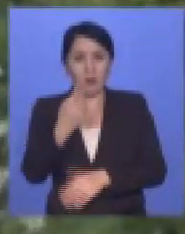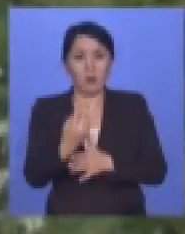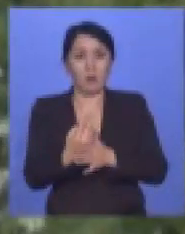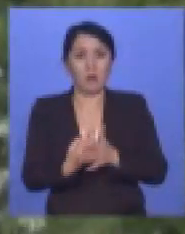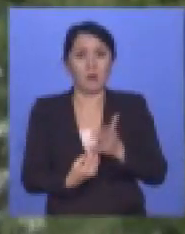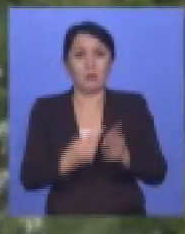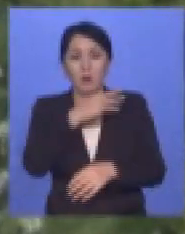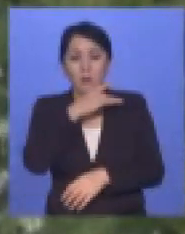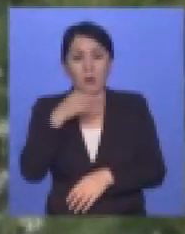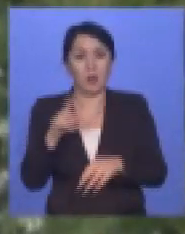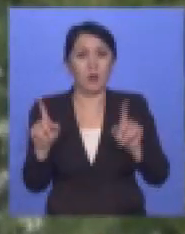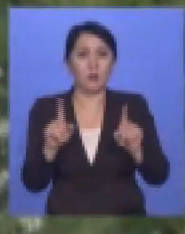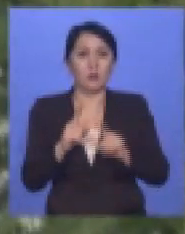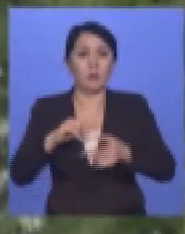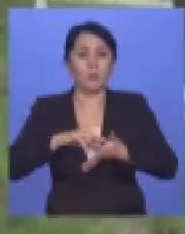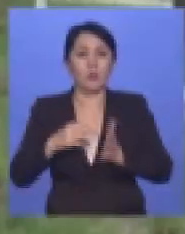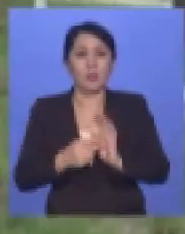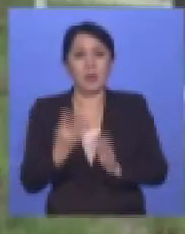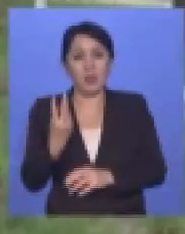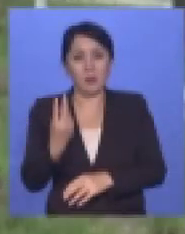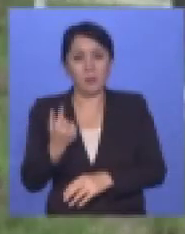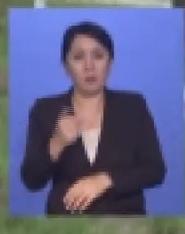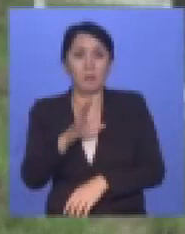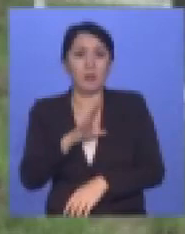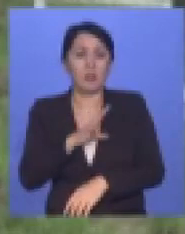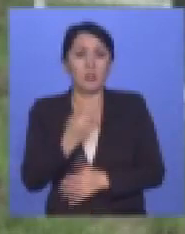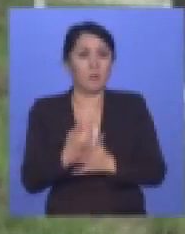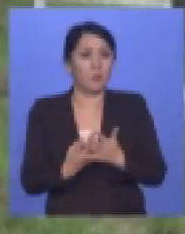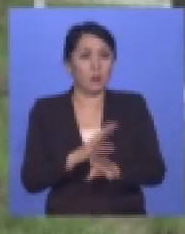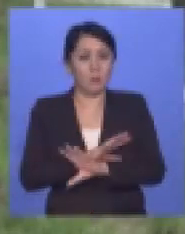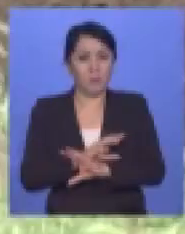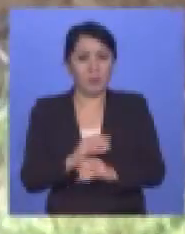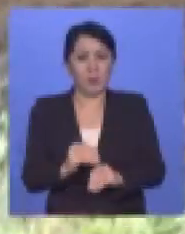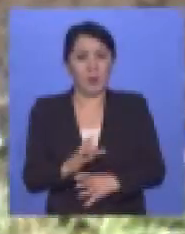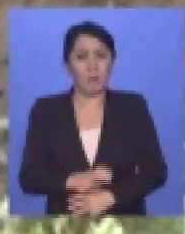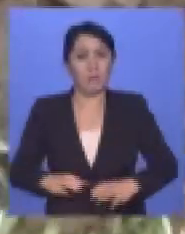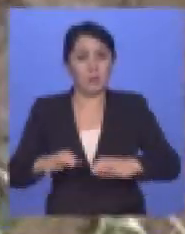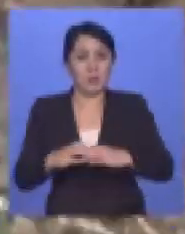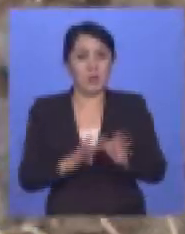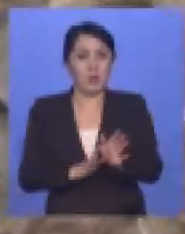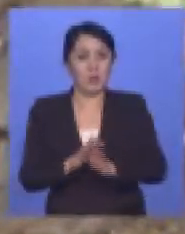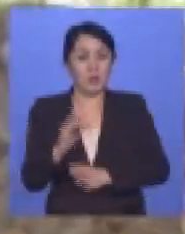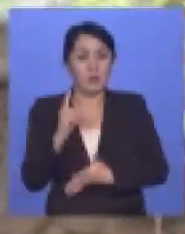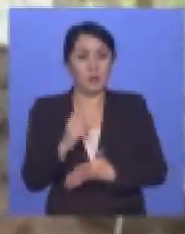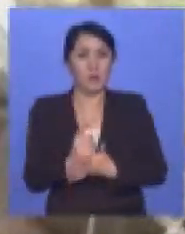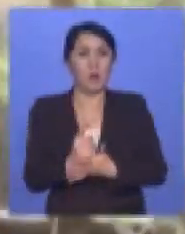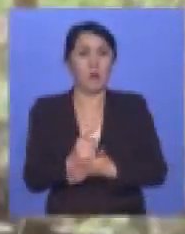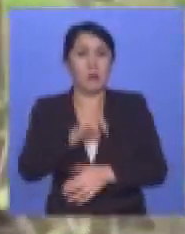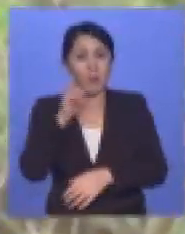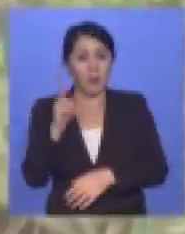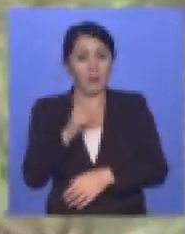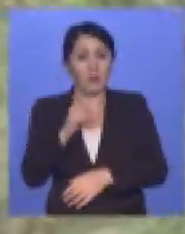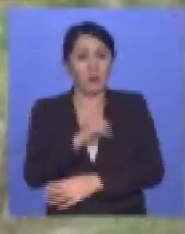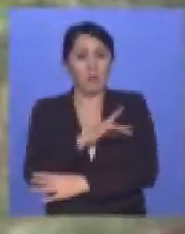немалую их часть в процессе чтобы бюджетные деньги не были потрачены впустую подрядные организации должны следить за